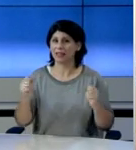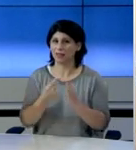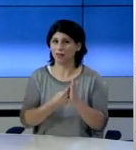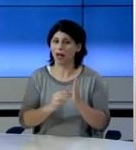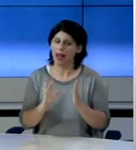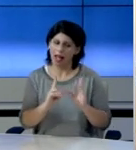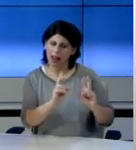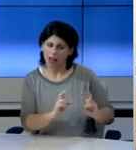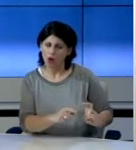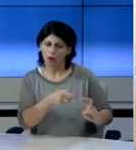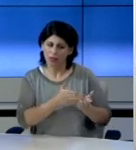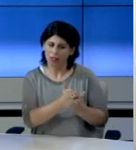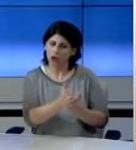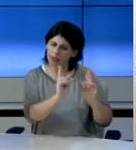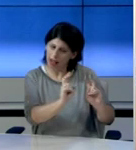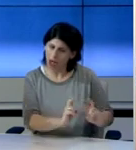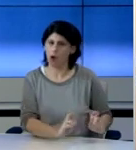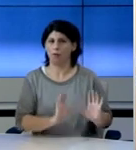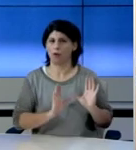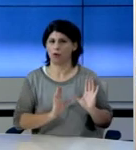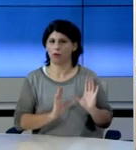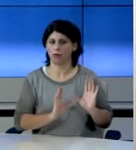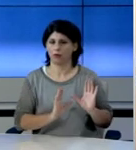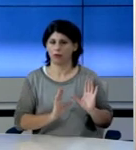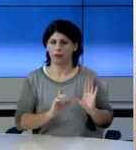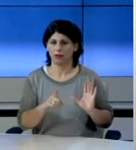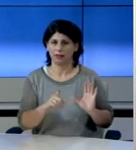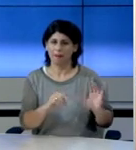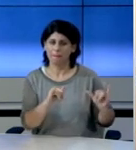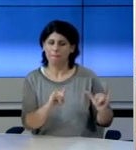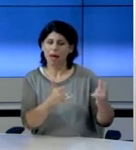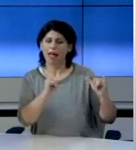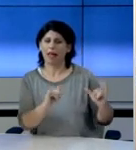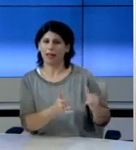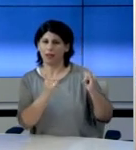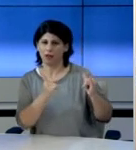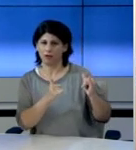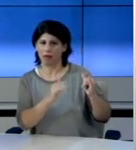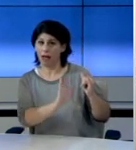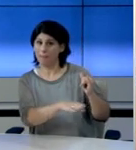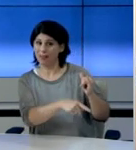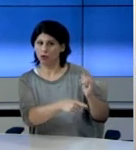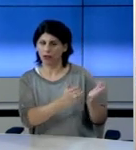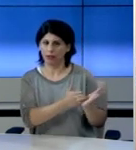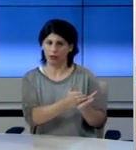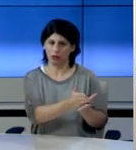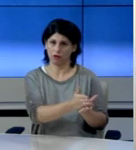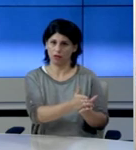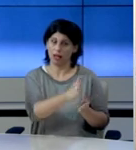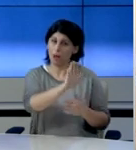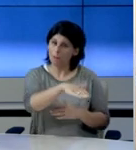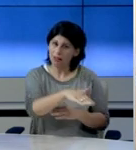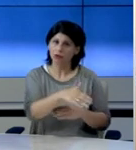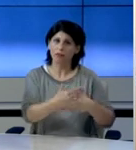έναν ελεγχόμενο θεσμό. Ως ένα παίγνιο, απαξιώνοντας την μάλιστα,